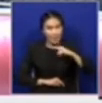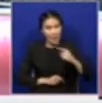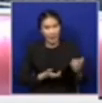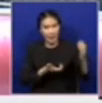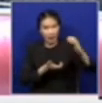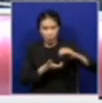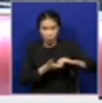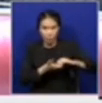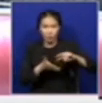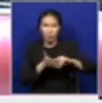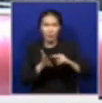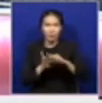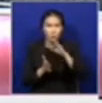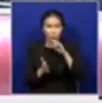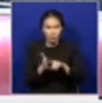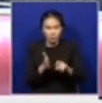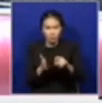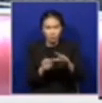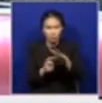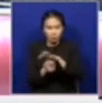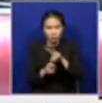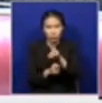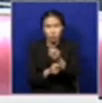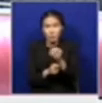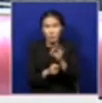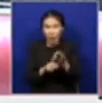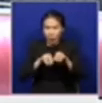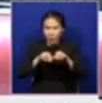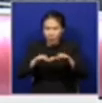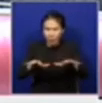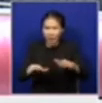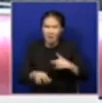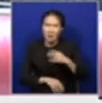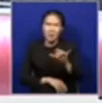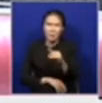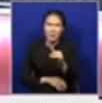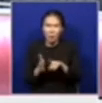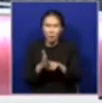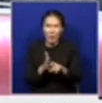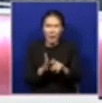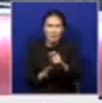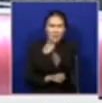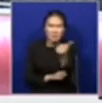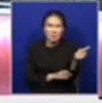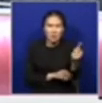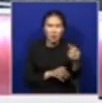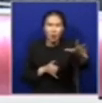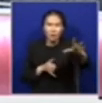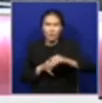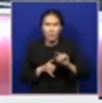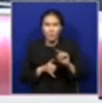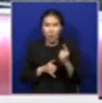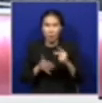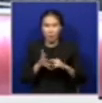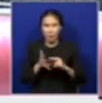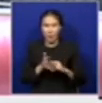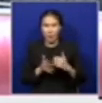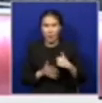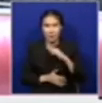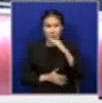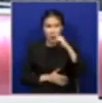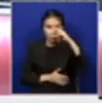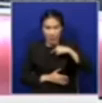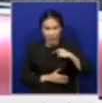ของโควิด -19 หรือมีโรคอุบัติทางไวรัสตัวใหม่ๆเกิดขึ้น และเราเข้าร่วม